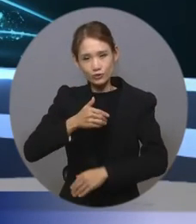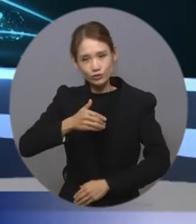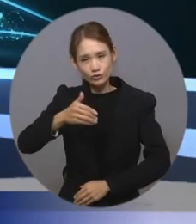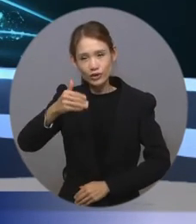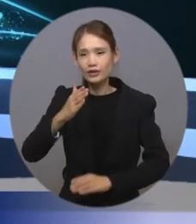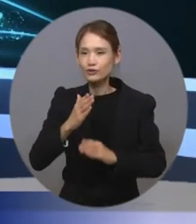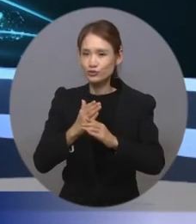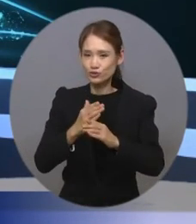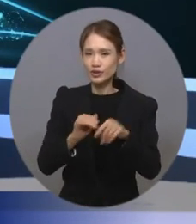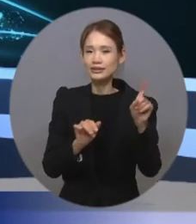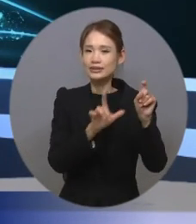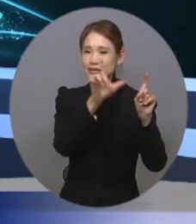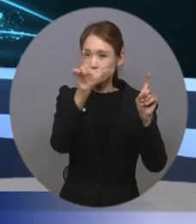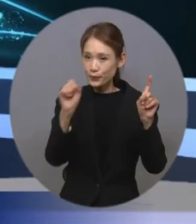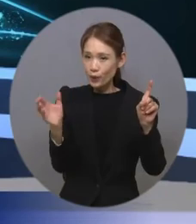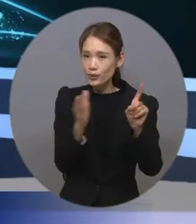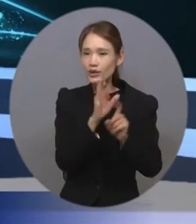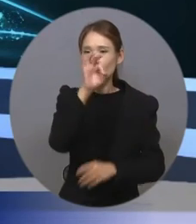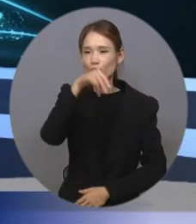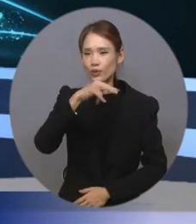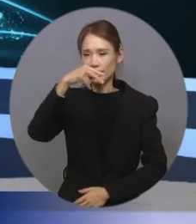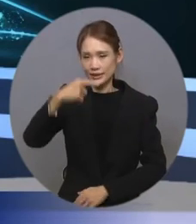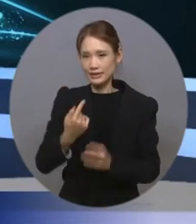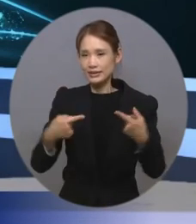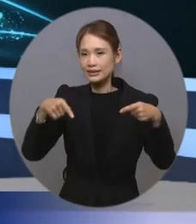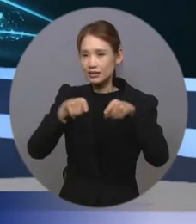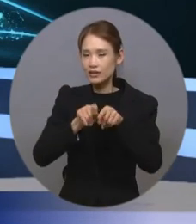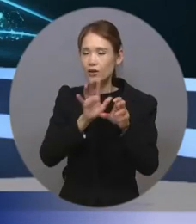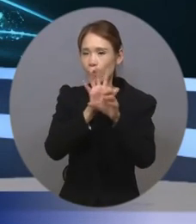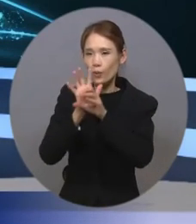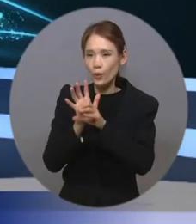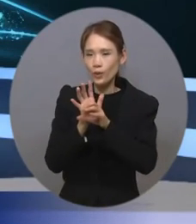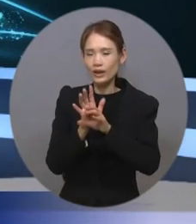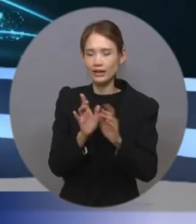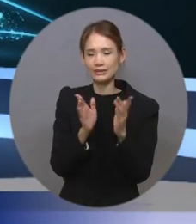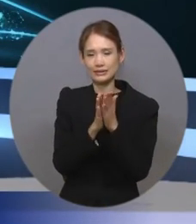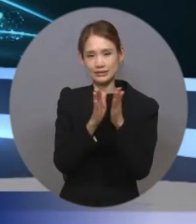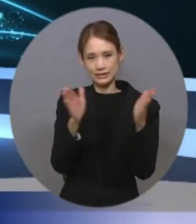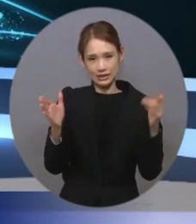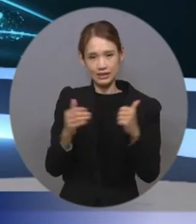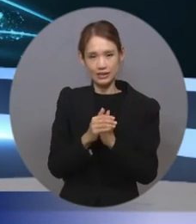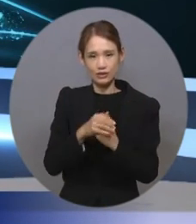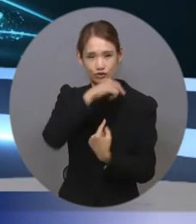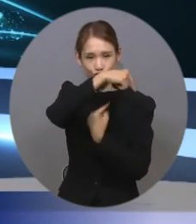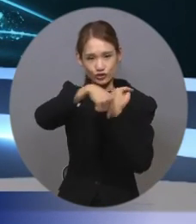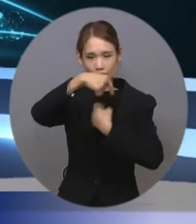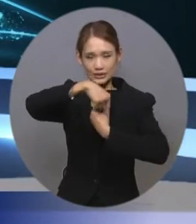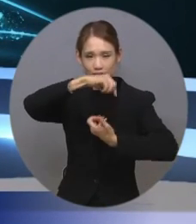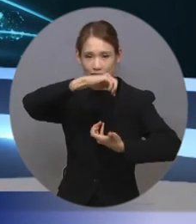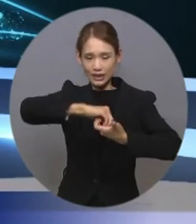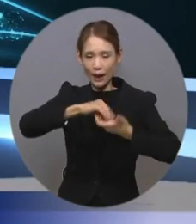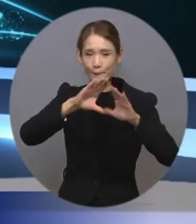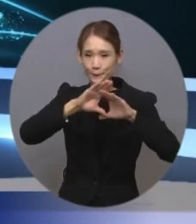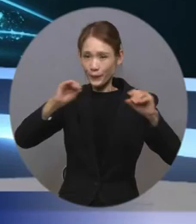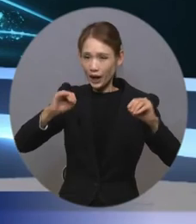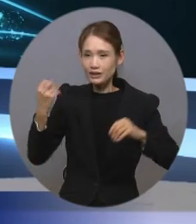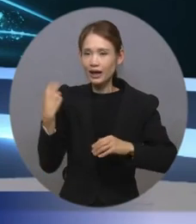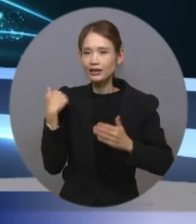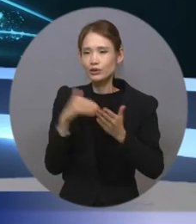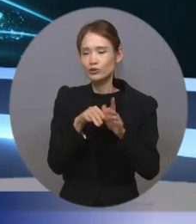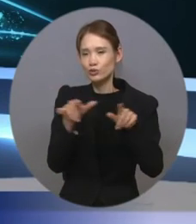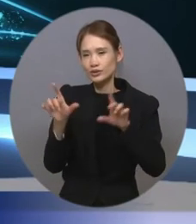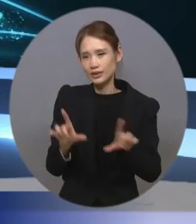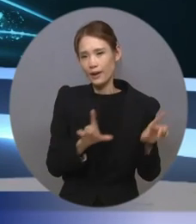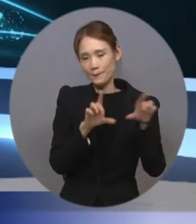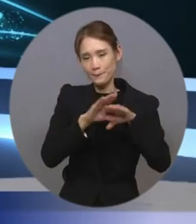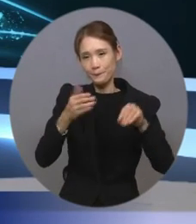모습입니다. 11월부터는 위드 코로나로 접어들게 되는데요. 운영시간 제한이 풀리는 등 다시 일상으로 돌아갈 수